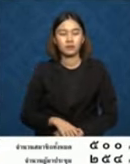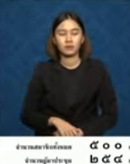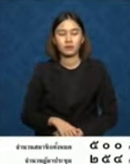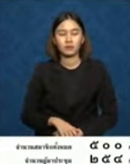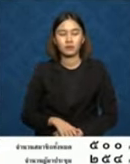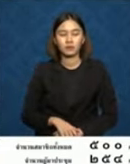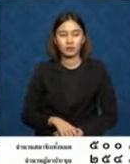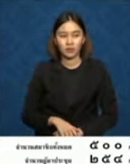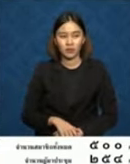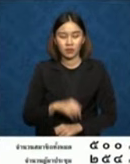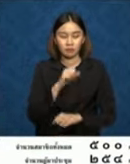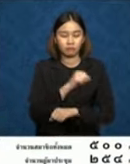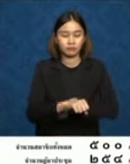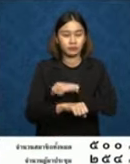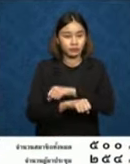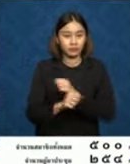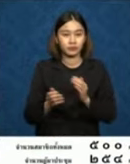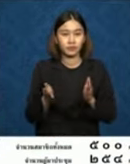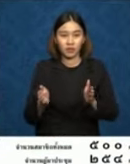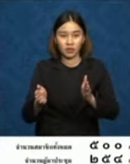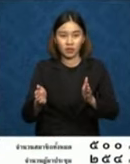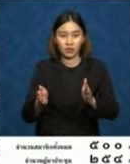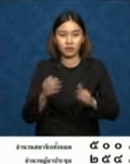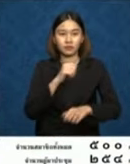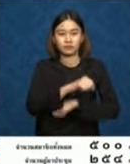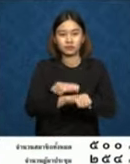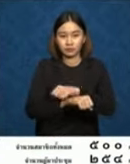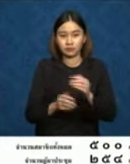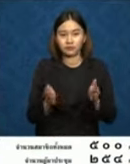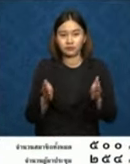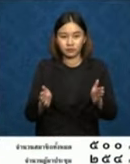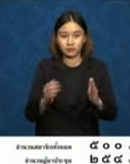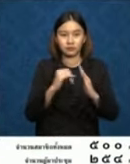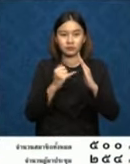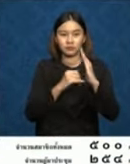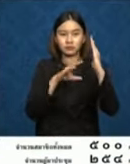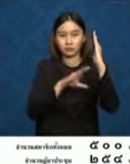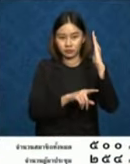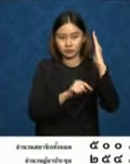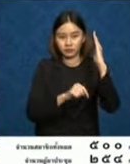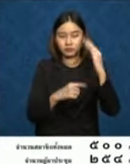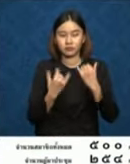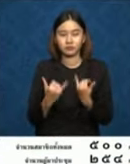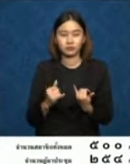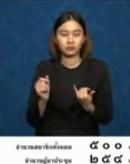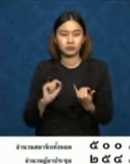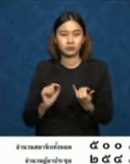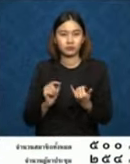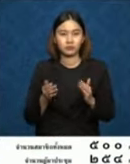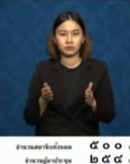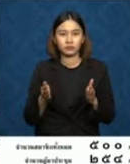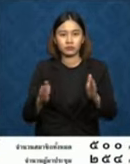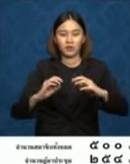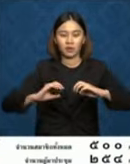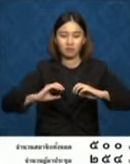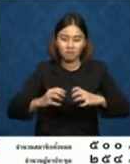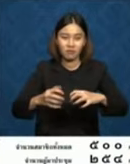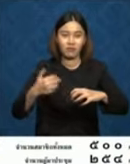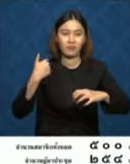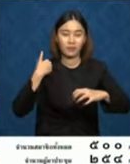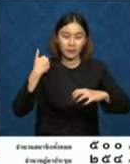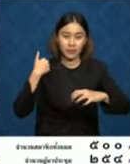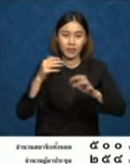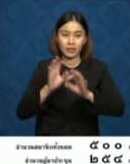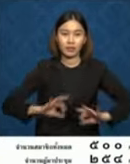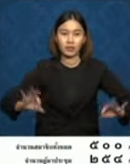ที่ก่อสร้างถนนเป็นถนนเลียบเมืองนะครับของจังหวัดชุมพรนะครับตอนนี้นะครับถนนนั้นเกิดชำรุดเสียหายโดยเฉ